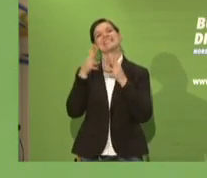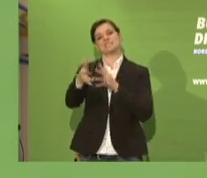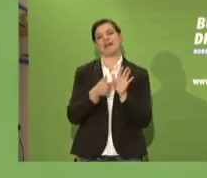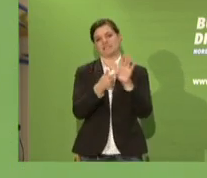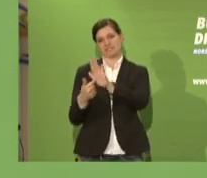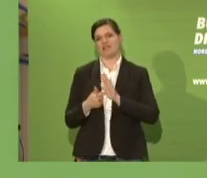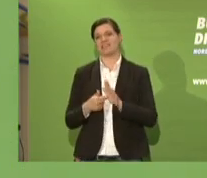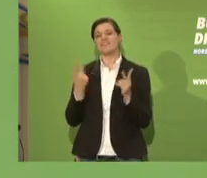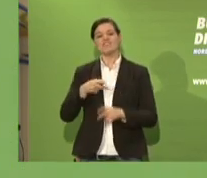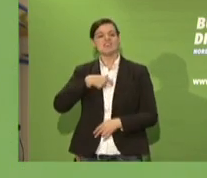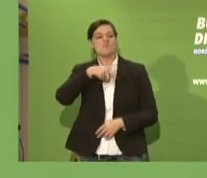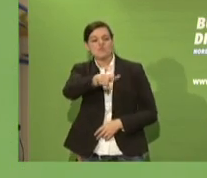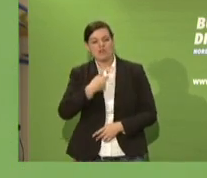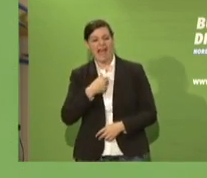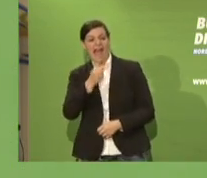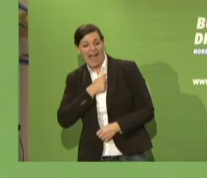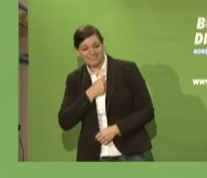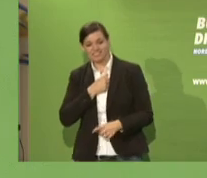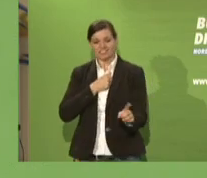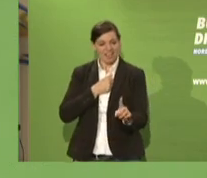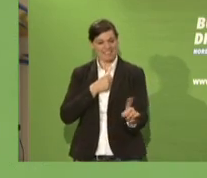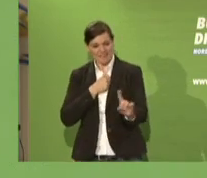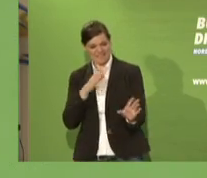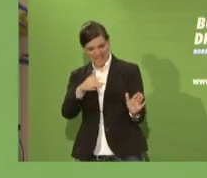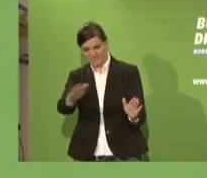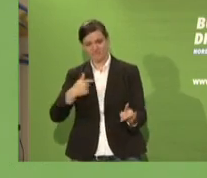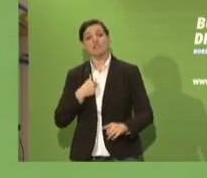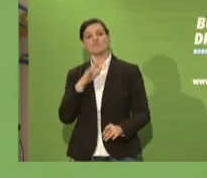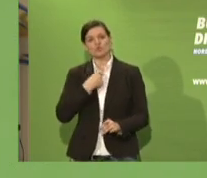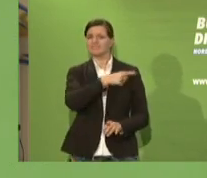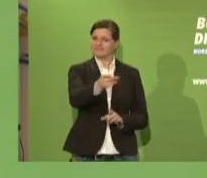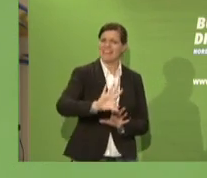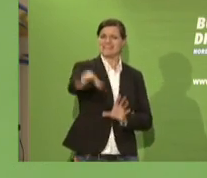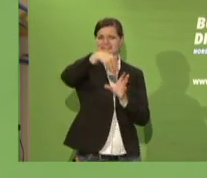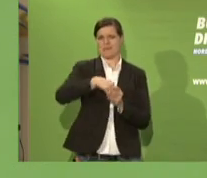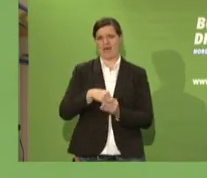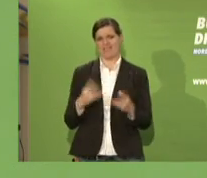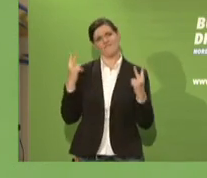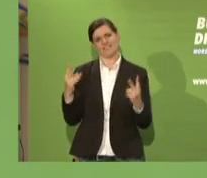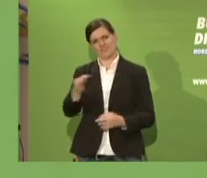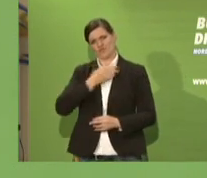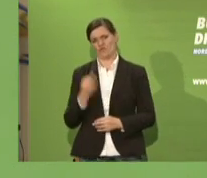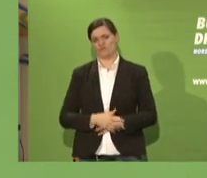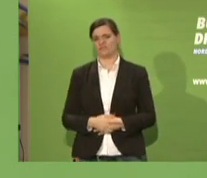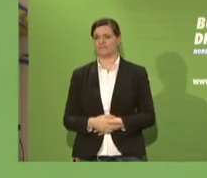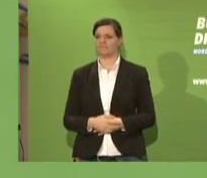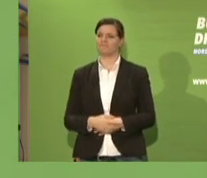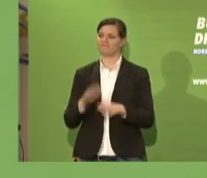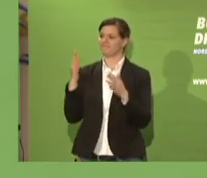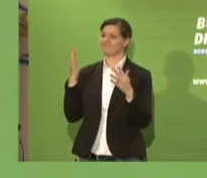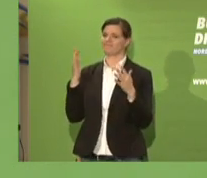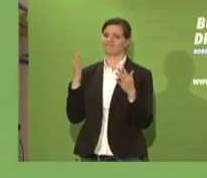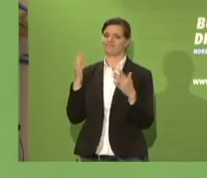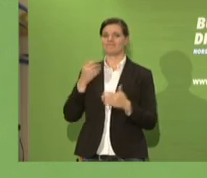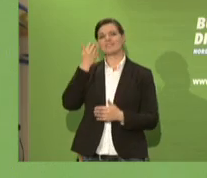Angst vor dem Bürger. Wir wollen ihn mitreden lassen und einbinden. Liebe Freundinnen und Freunde, vor allem diese Themen,